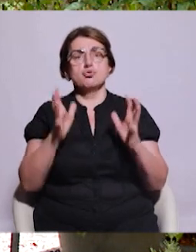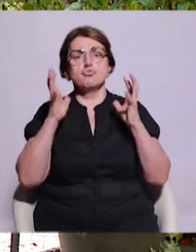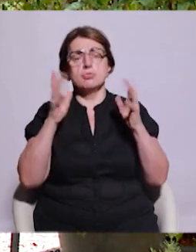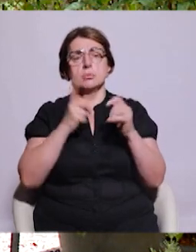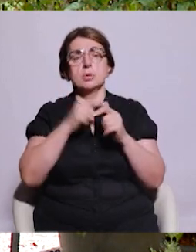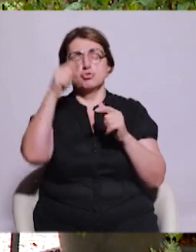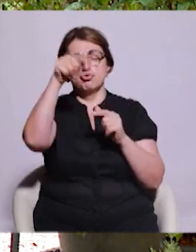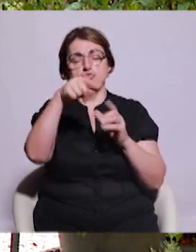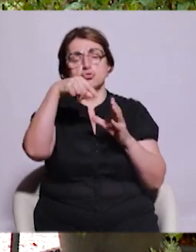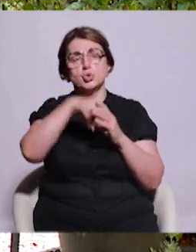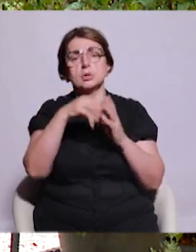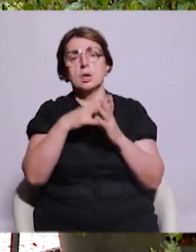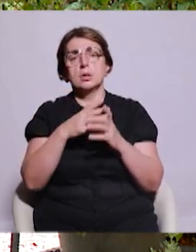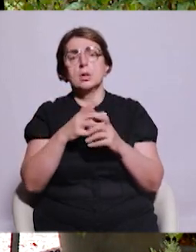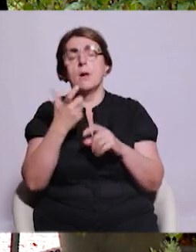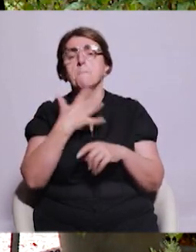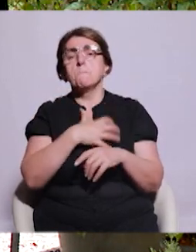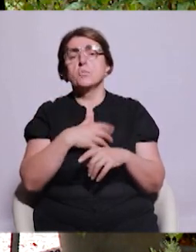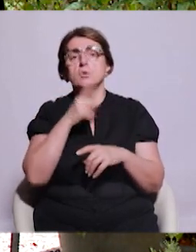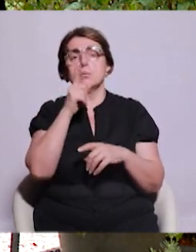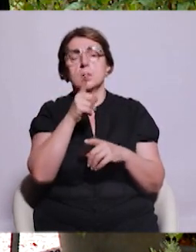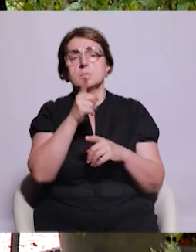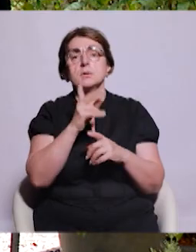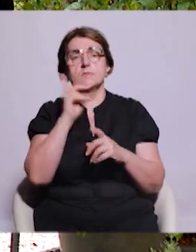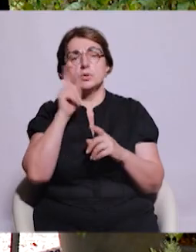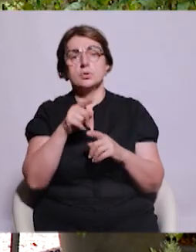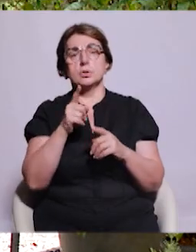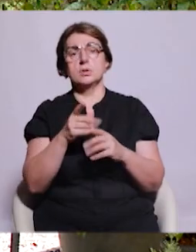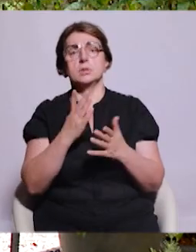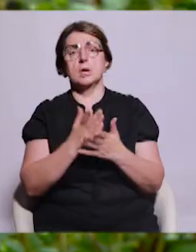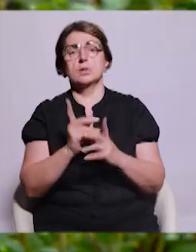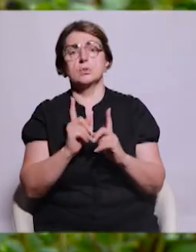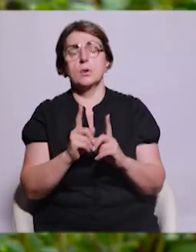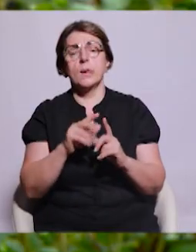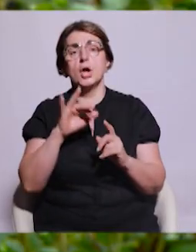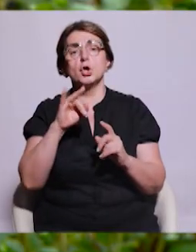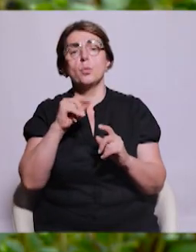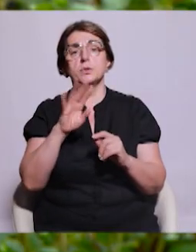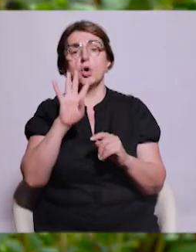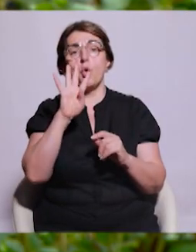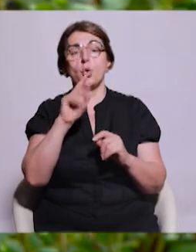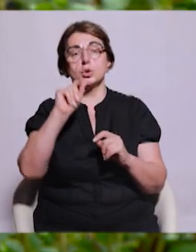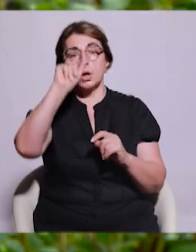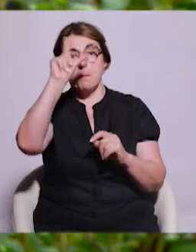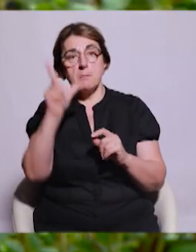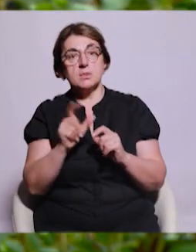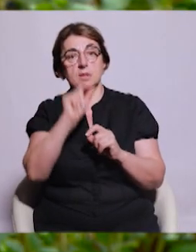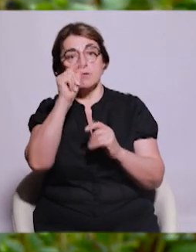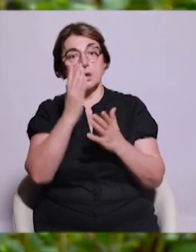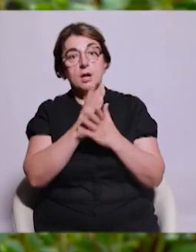უწოდებენ მისი შემადგენლობის გამო. მნიშვნელოვანი, რაც შეიძლება მის შესახებ ვიცოდეთ, არის ის, რომ იუპიტერს 4 მთვარი